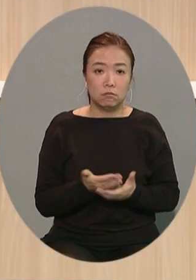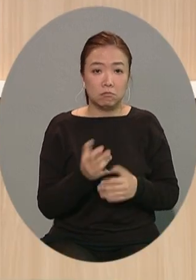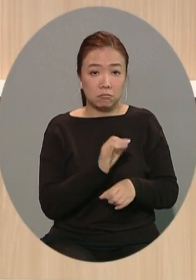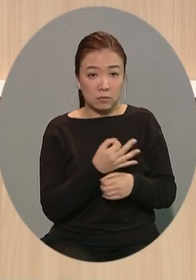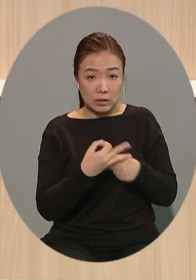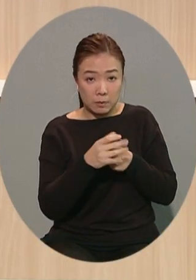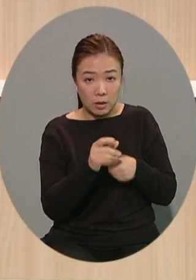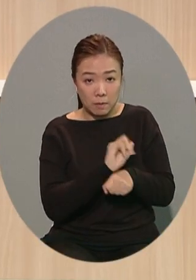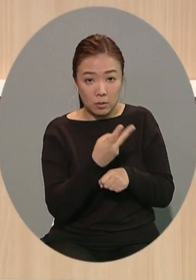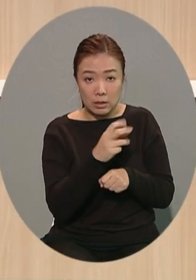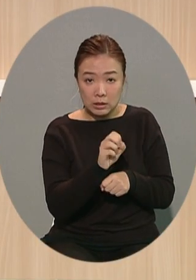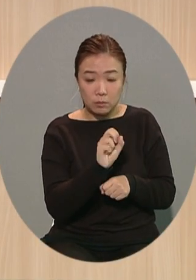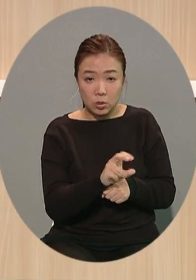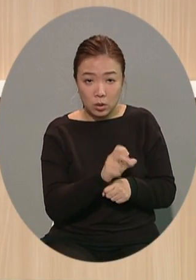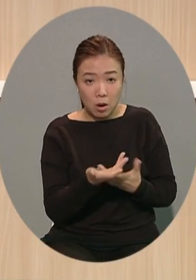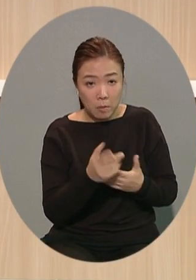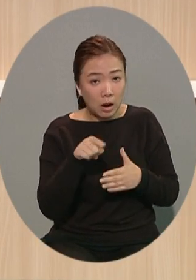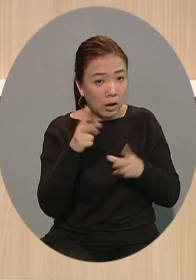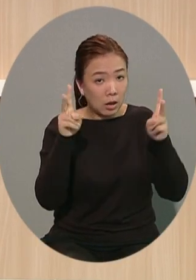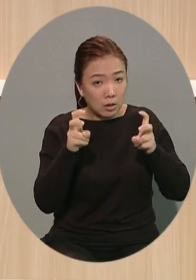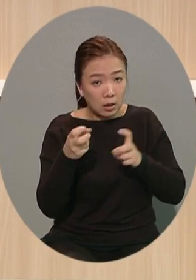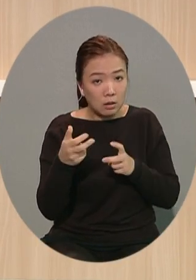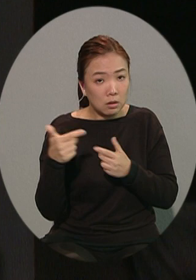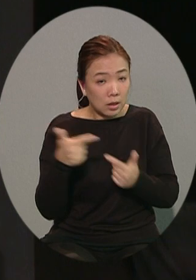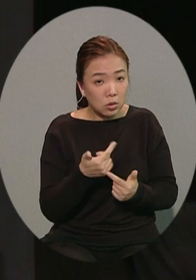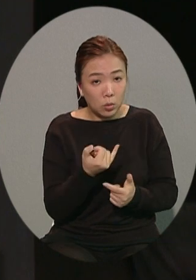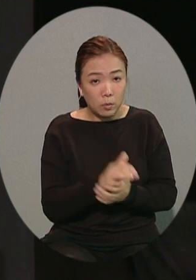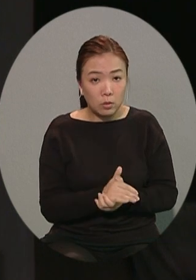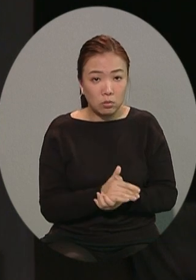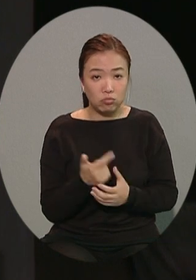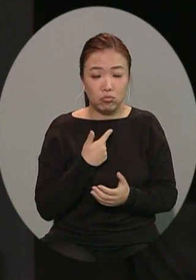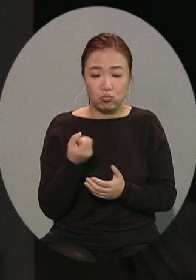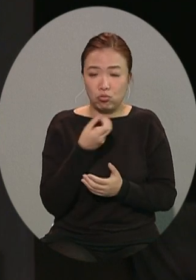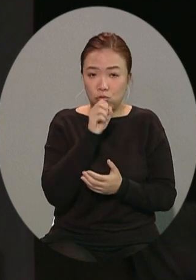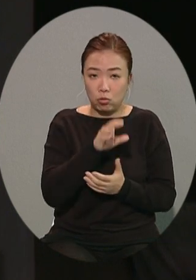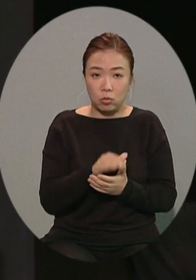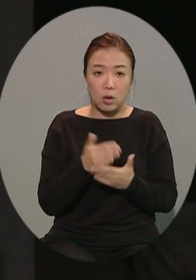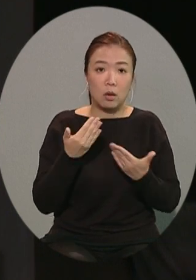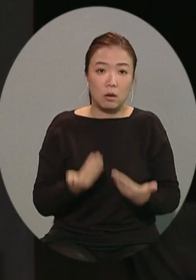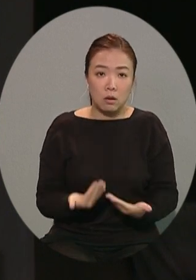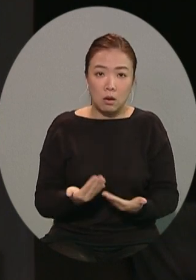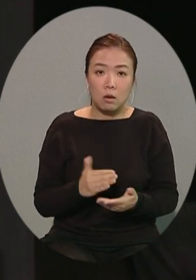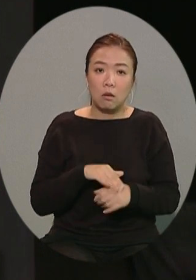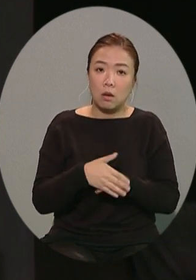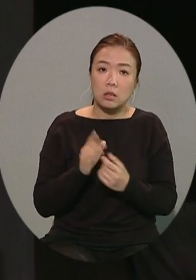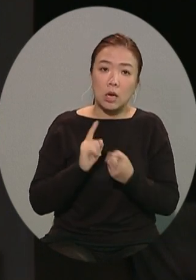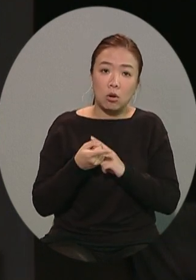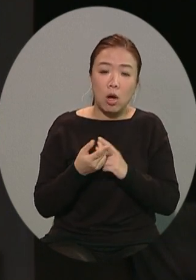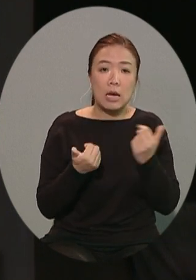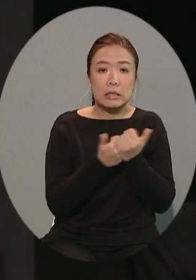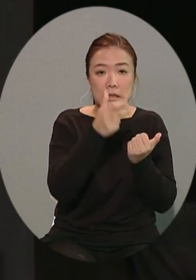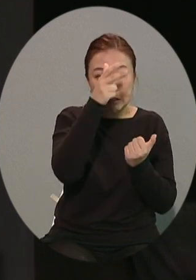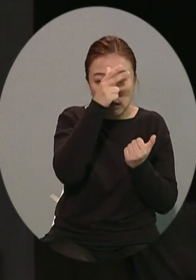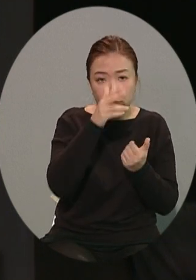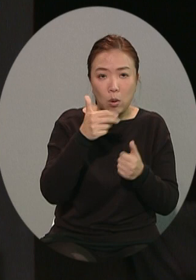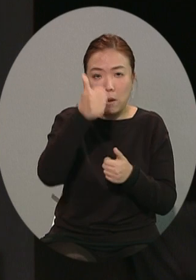有20秒嘅時間嘅，你會唔會就其他議題用埋佢？ 我再想講呢一個世代已經唔再係建制同埋泛